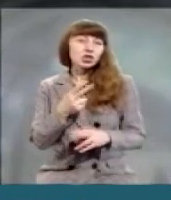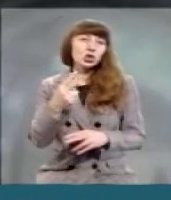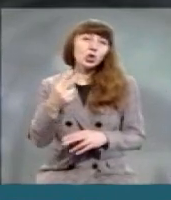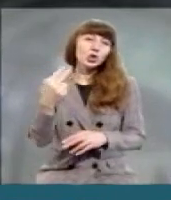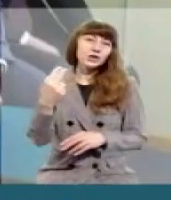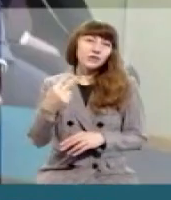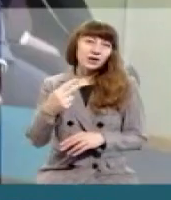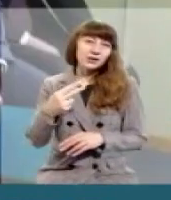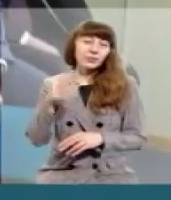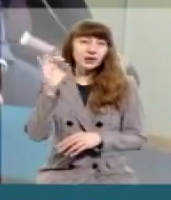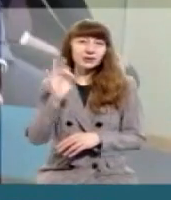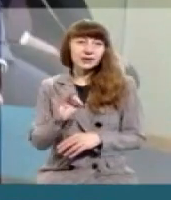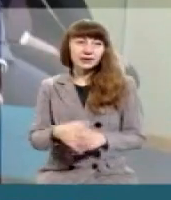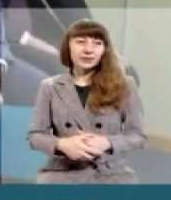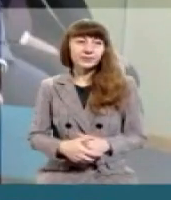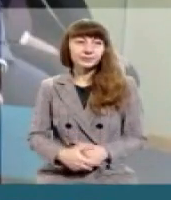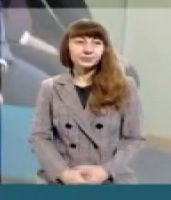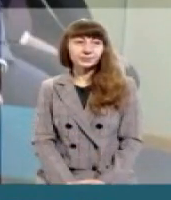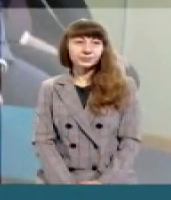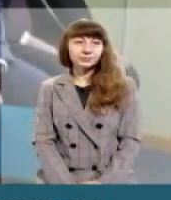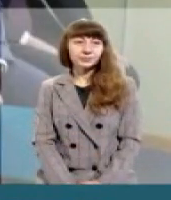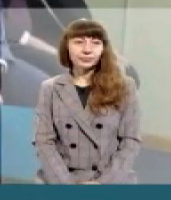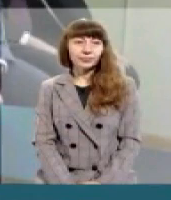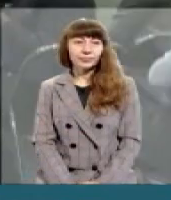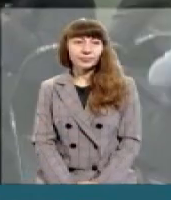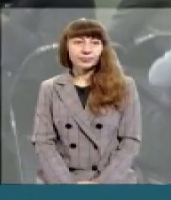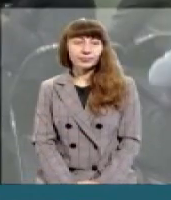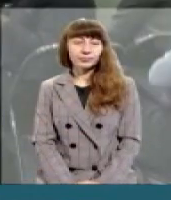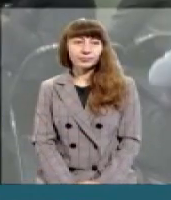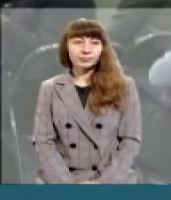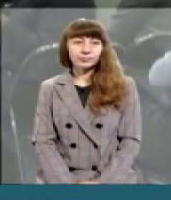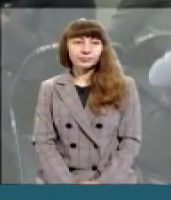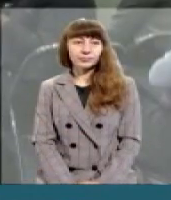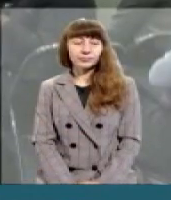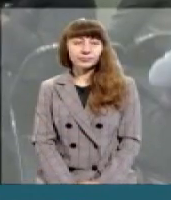медицинских работников на 20%. Алмажан Аманкельдинова при содействии телеканала «Семей».